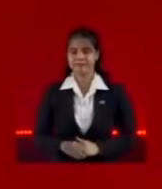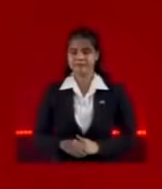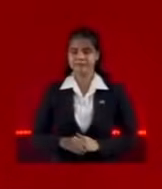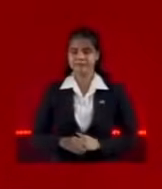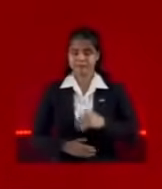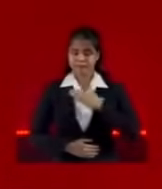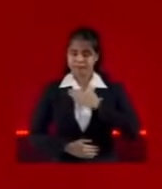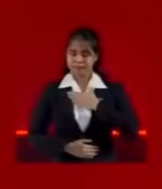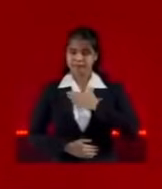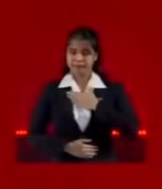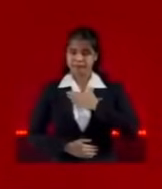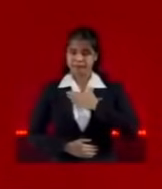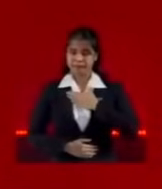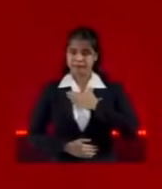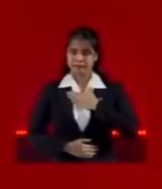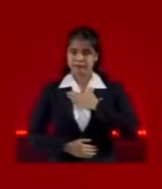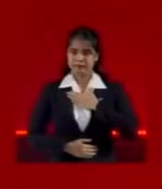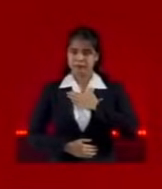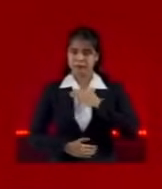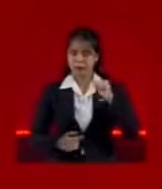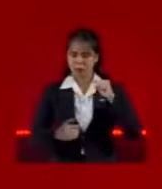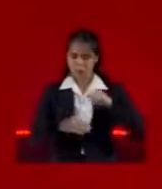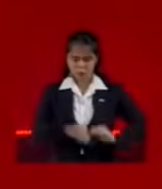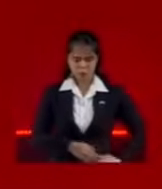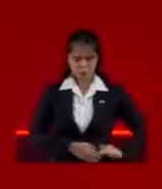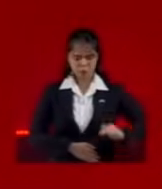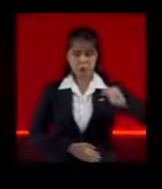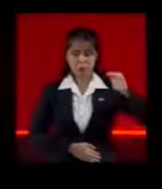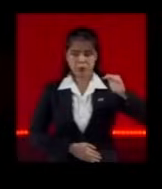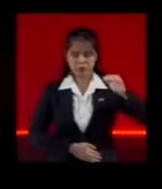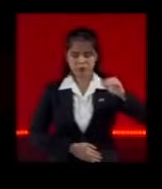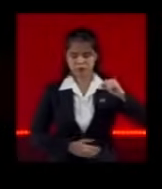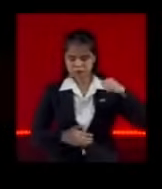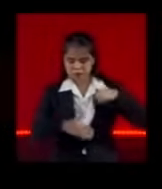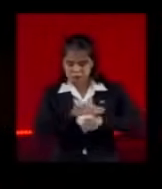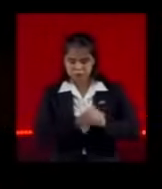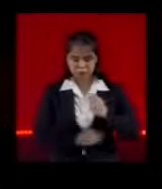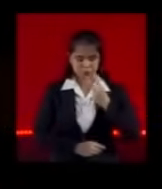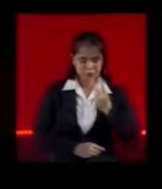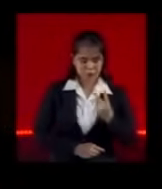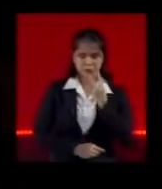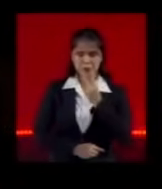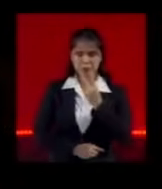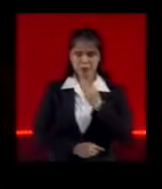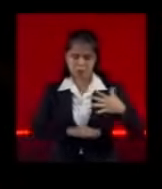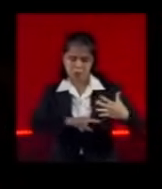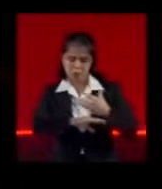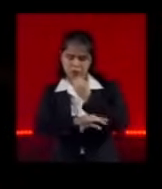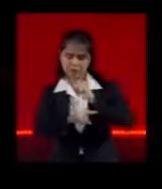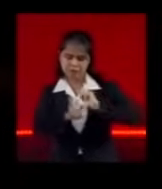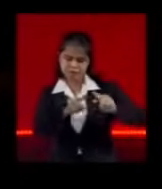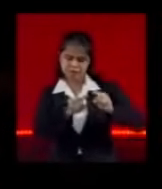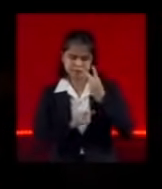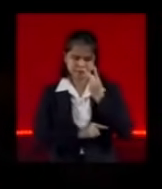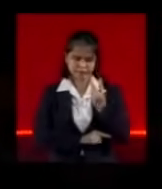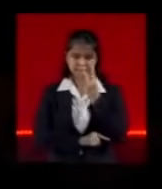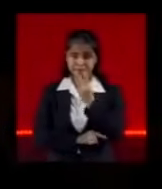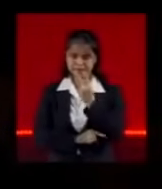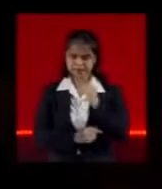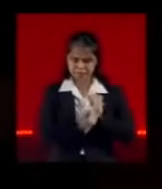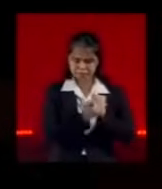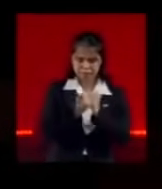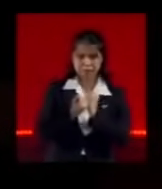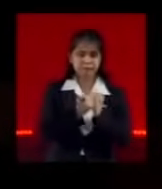ป็นเขาเรียกอะไรภาษาอังกฤษเรียกเป็น legacy คือเป็นมรดกที่ดีเป็นมรดกที่ดีสำหรับคุณแพทองธารนะฮะ